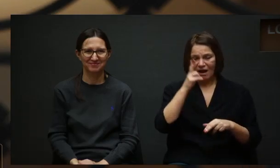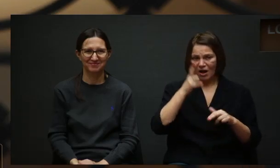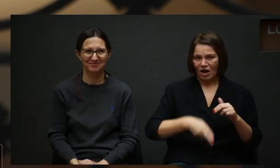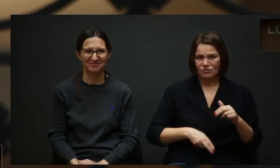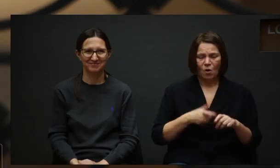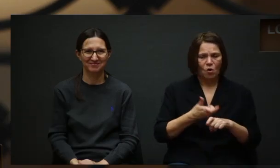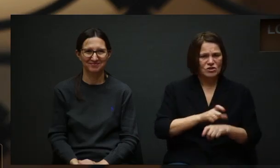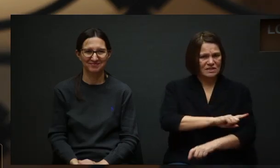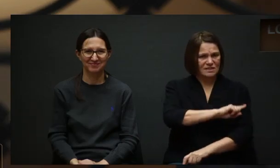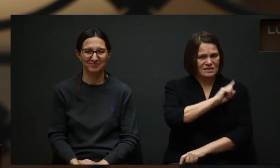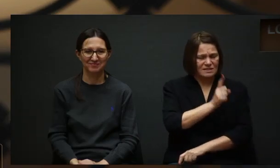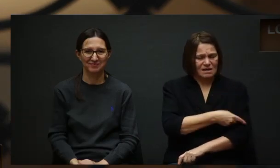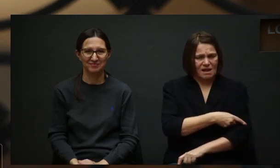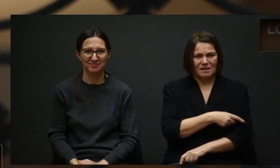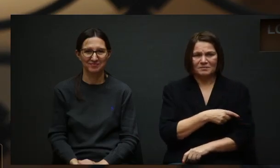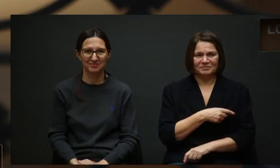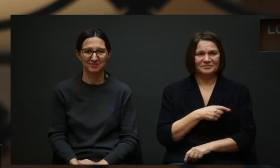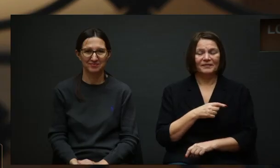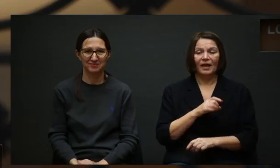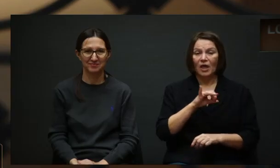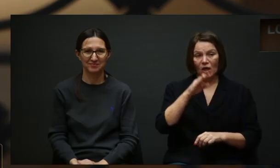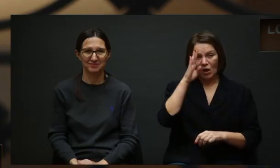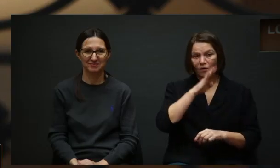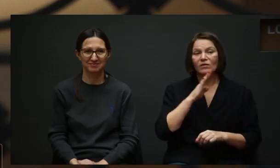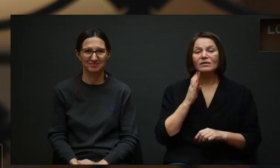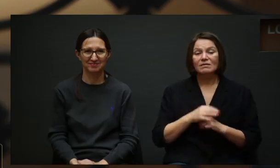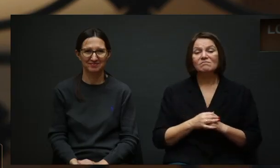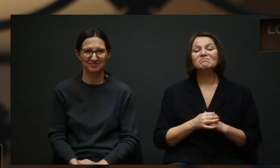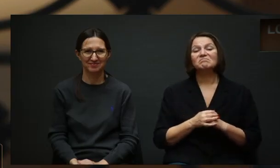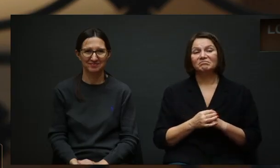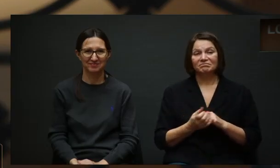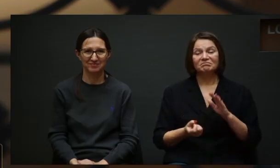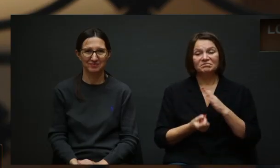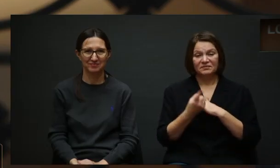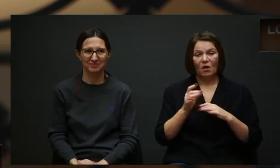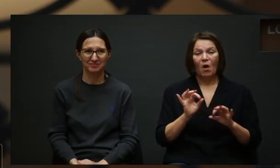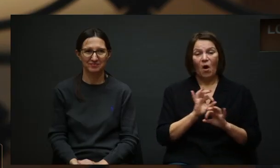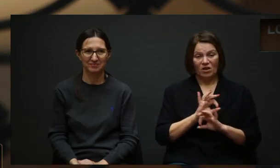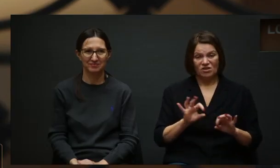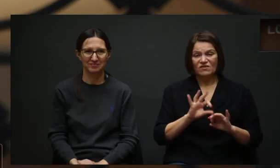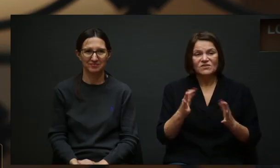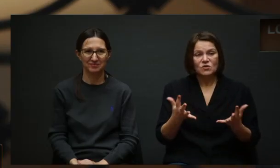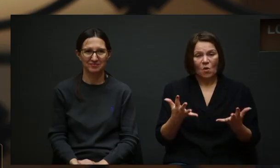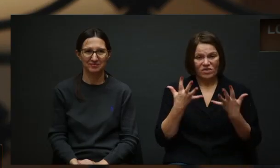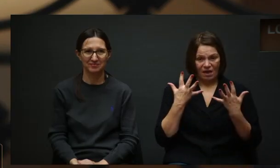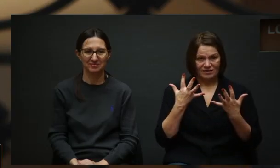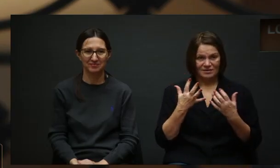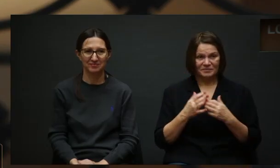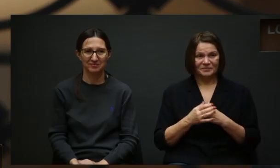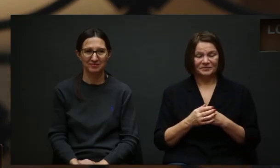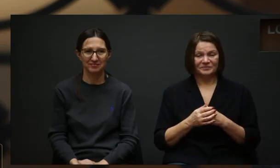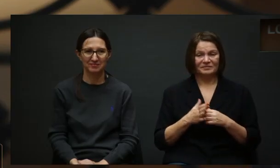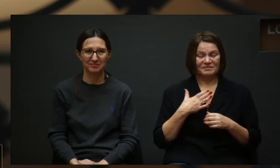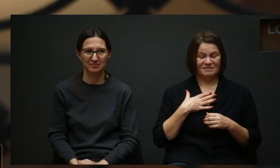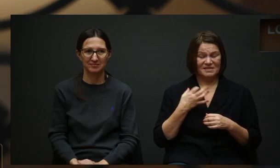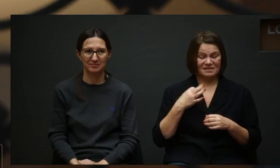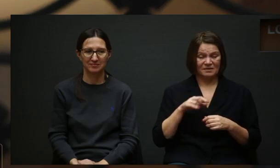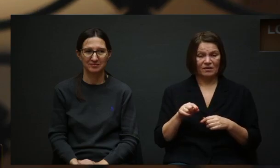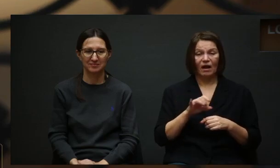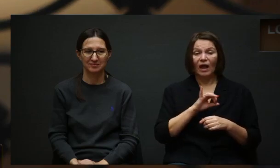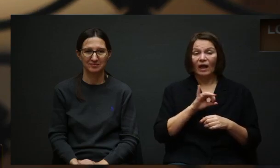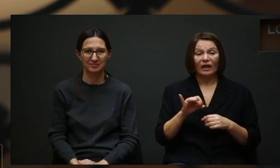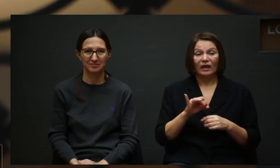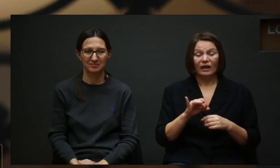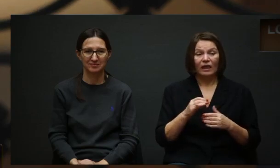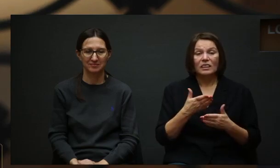слишком сильно. Вот, и родители такие, ага, отлично, все теперь ясно с ним. И, по сути, шансов